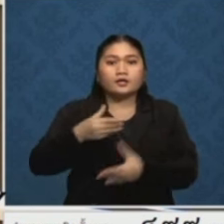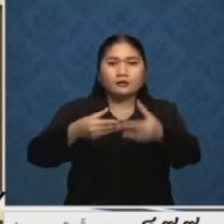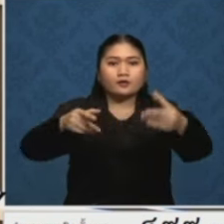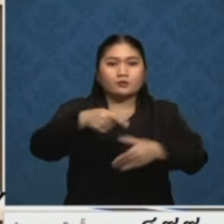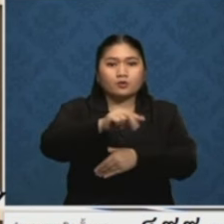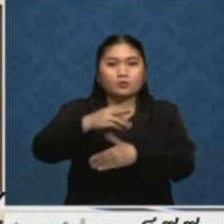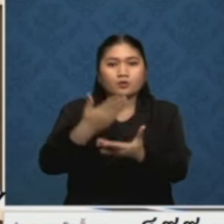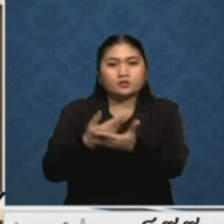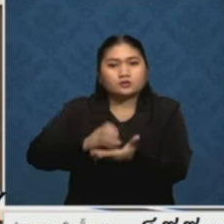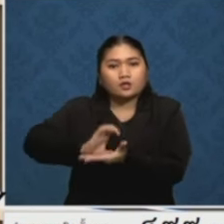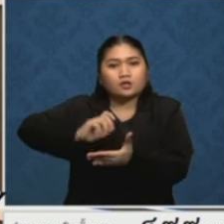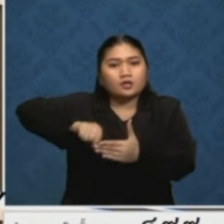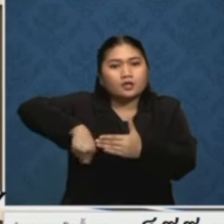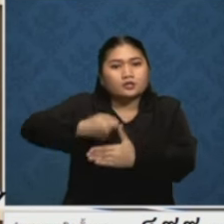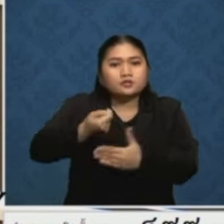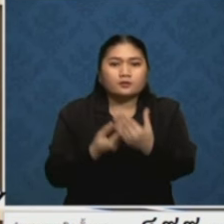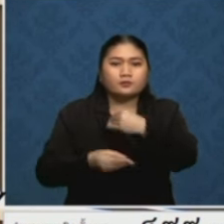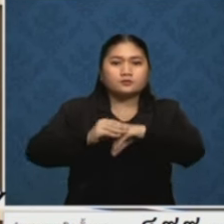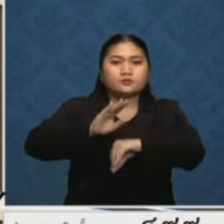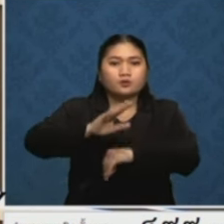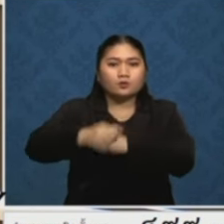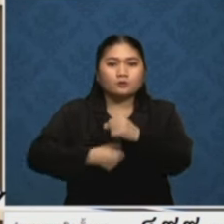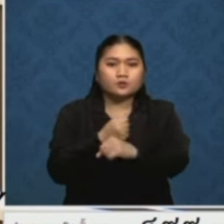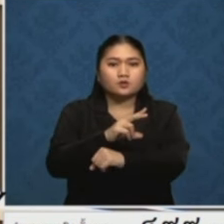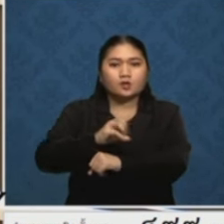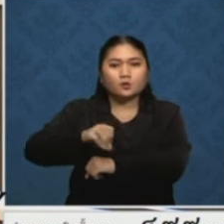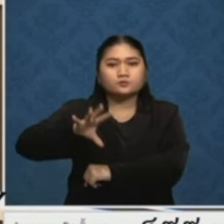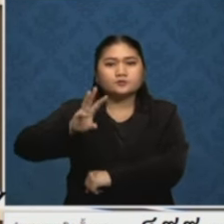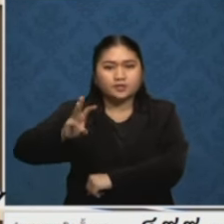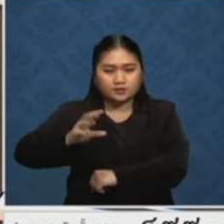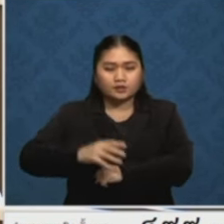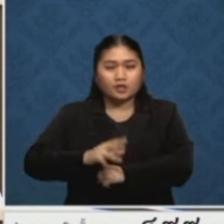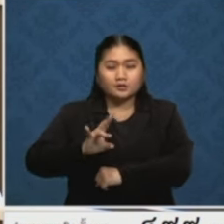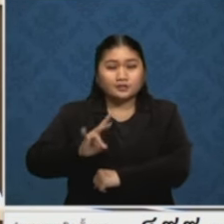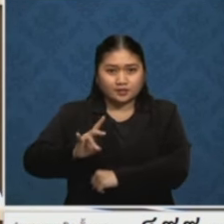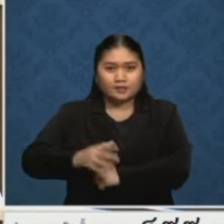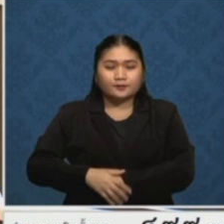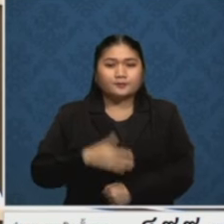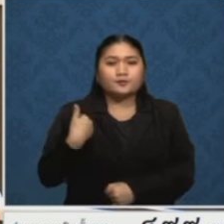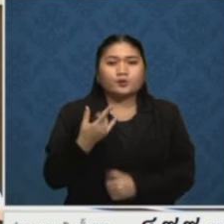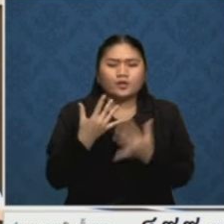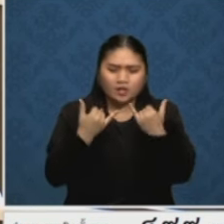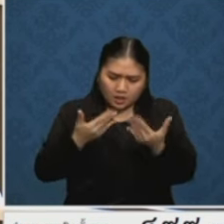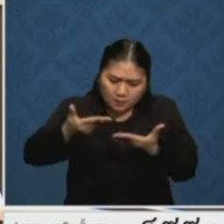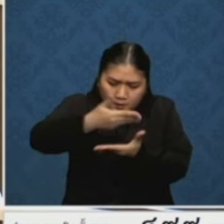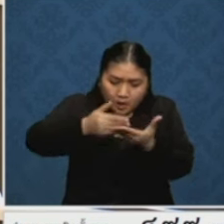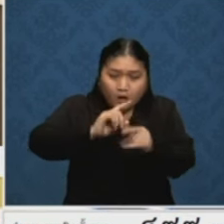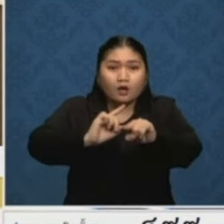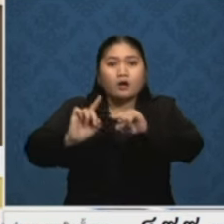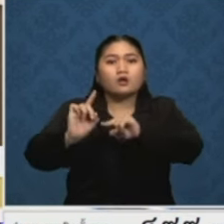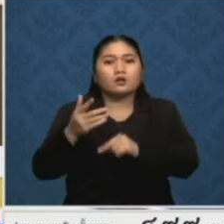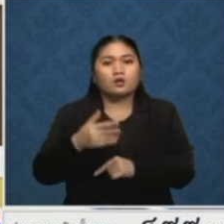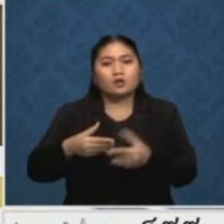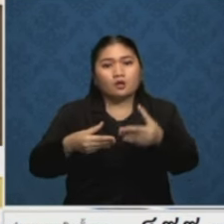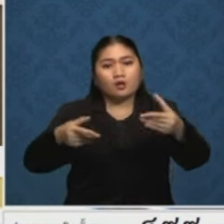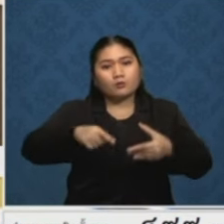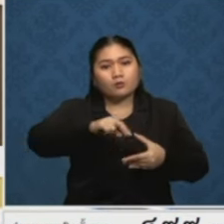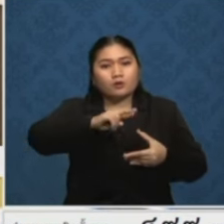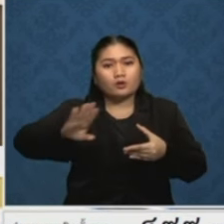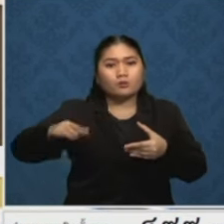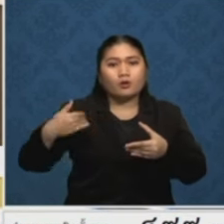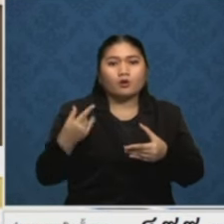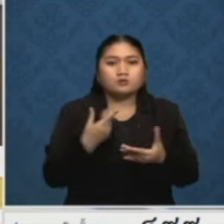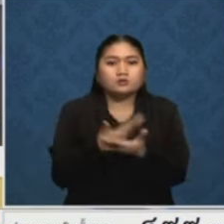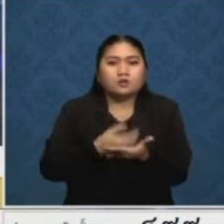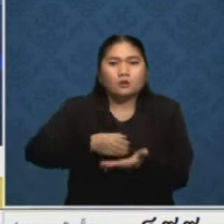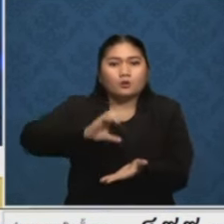บงบประมาณรายจ่ายเพิ่มเติมของปี2567นะคะที่วันนี้เราต้องมาพิจารณาร่างพรบเป็นร่างพรบ